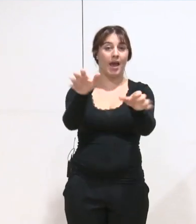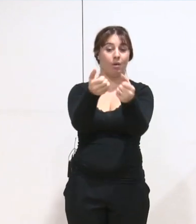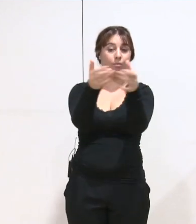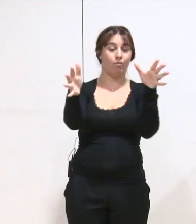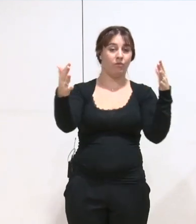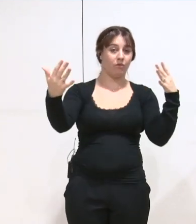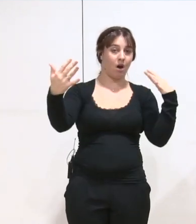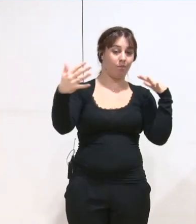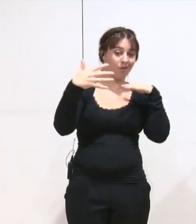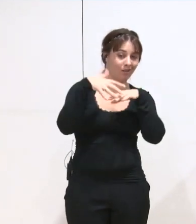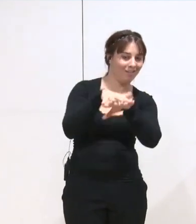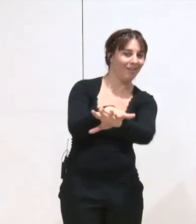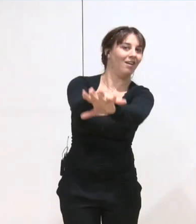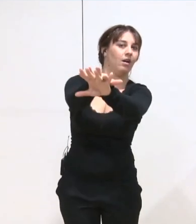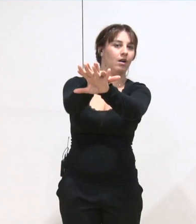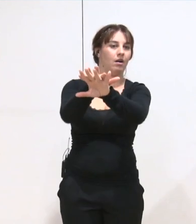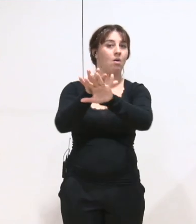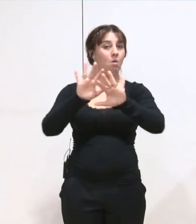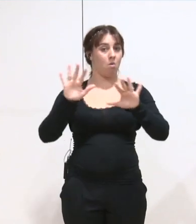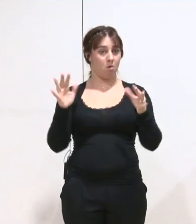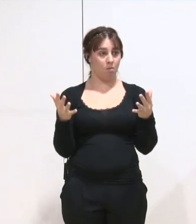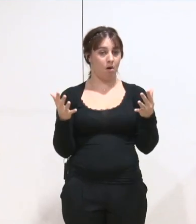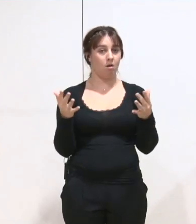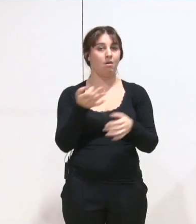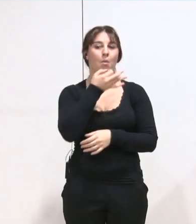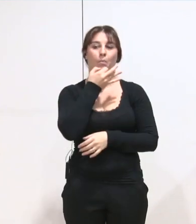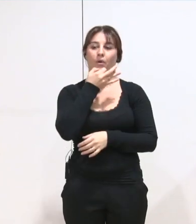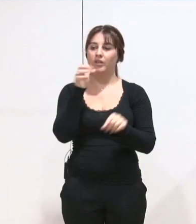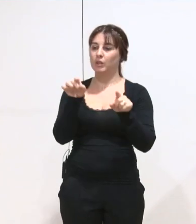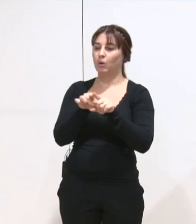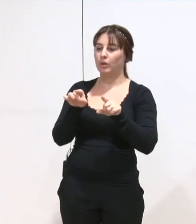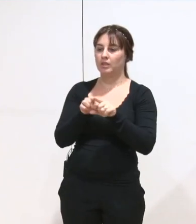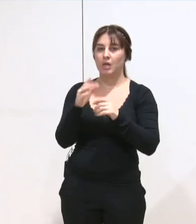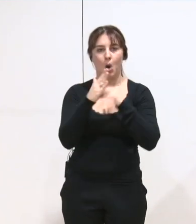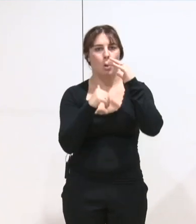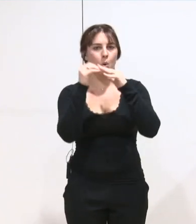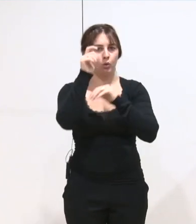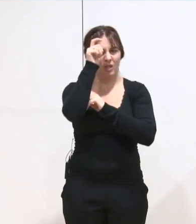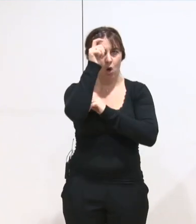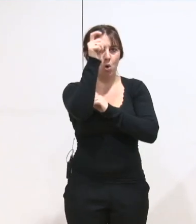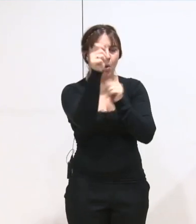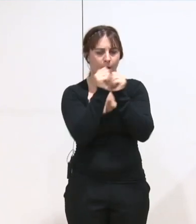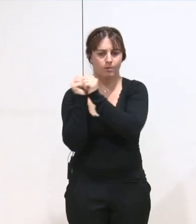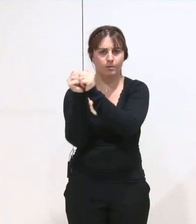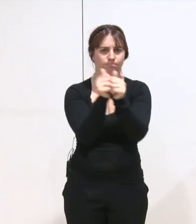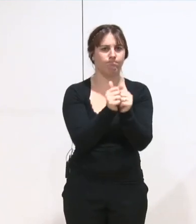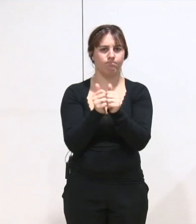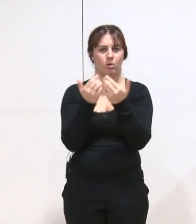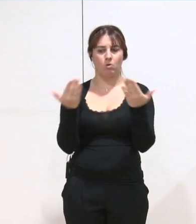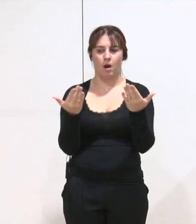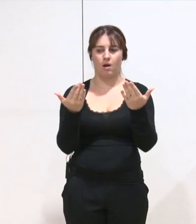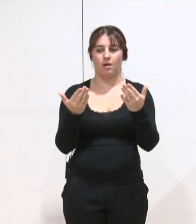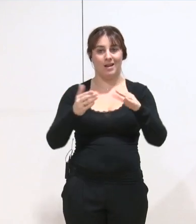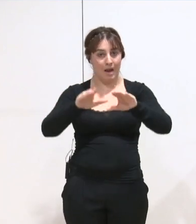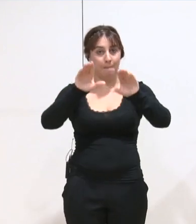le quartier Auclair, et finir par là même ce qu'on a voulu construire en termes de cohérence autour de la place que nous